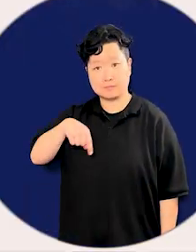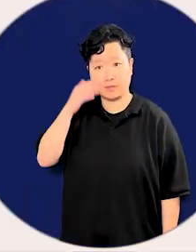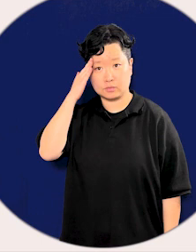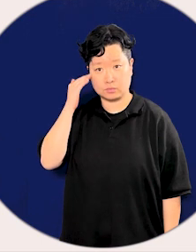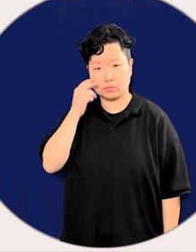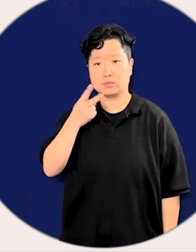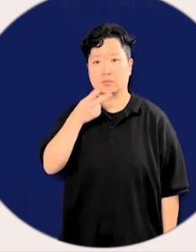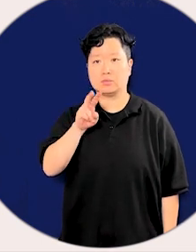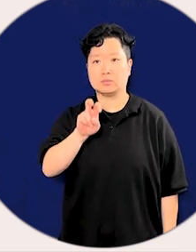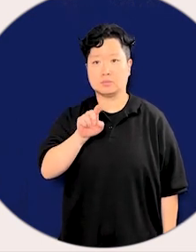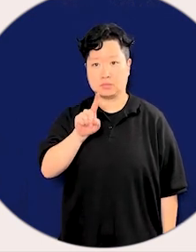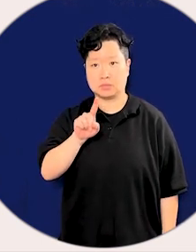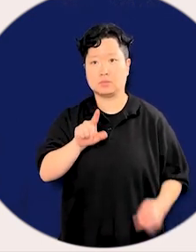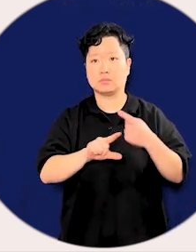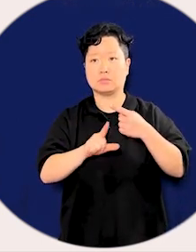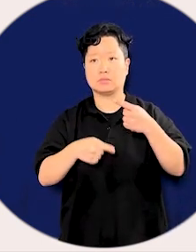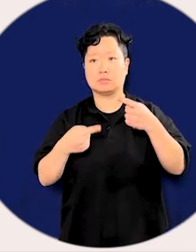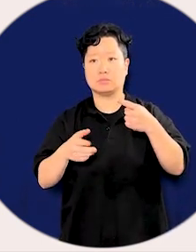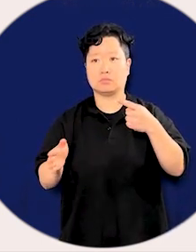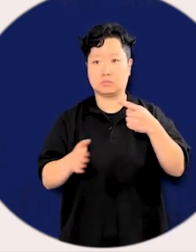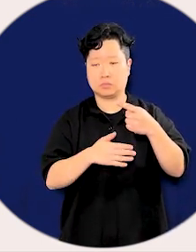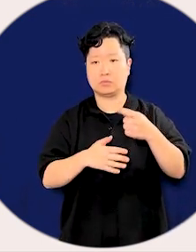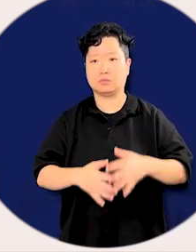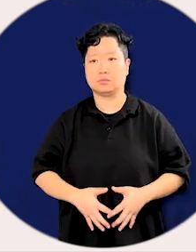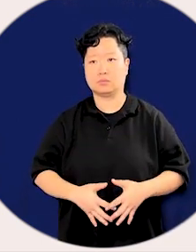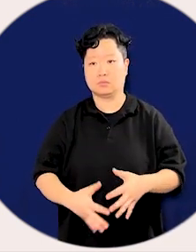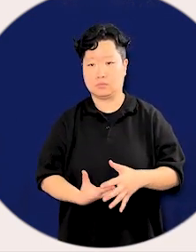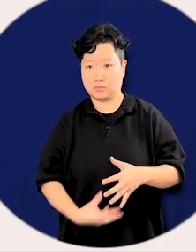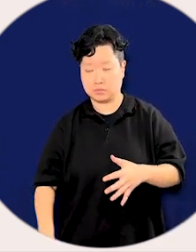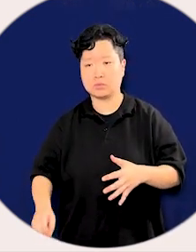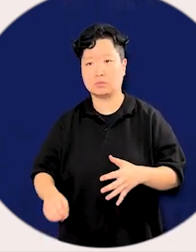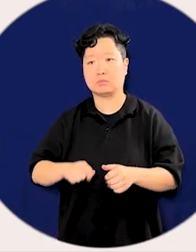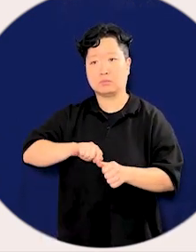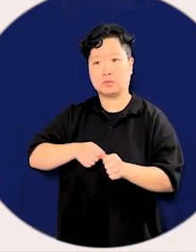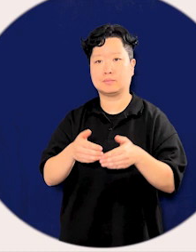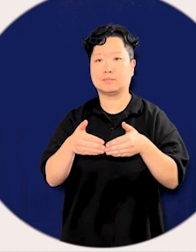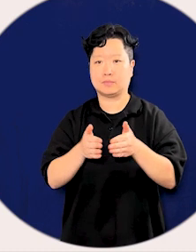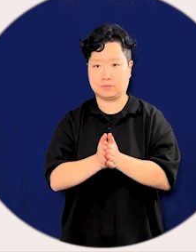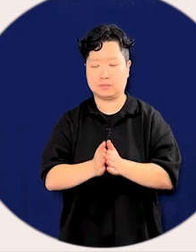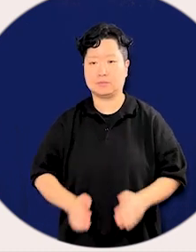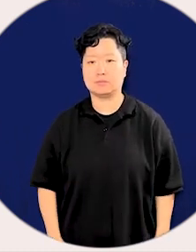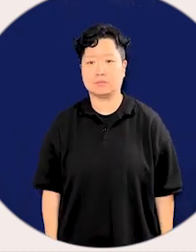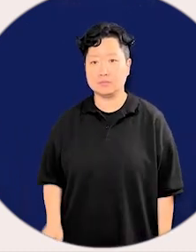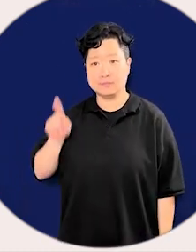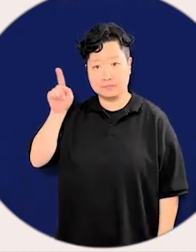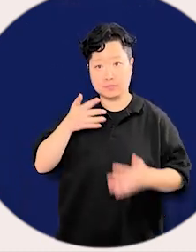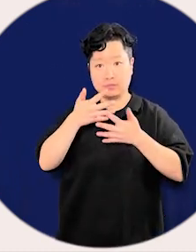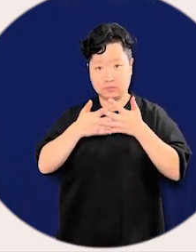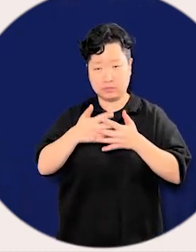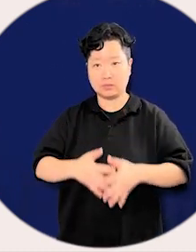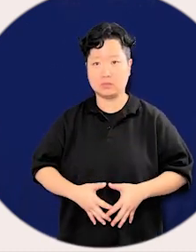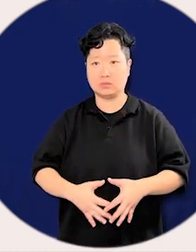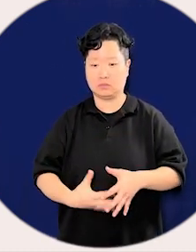2021년 1월 1일부터 한국에서 임신 중지는 더 이상 법적으로 처벌을 받지 않게 되었습니다. 이